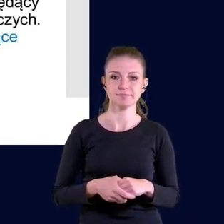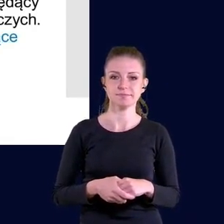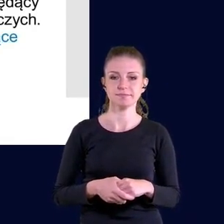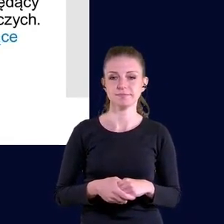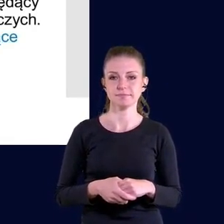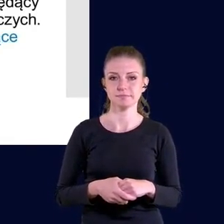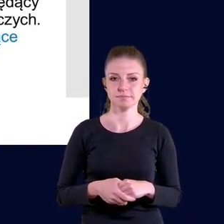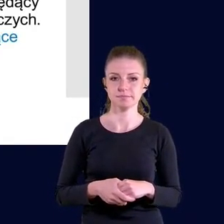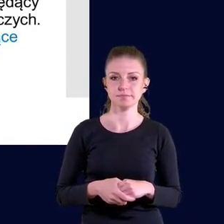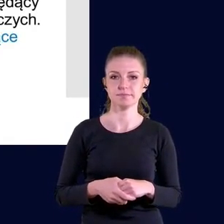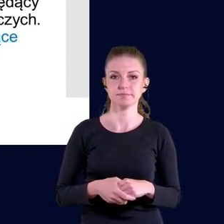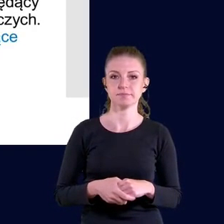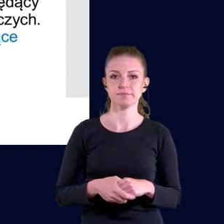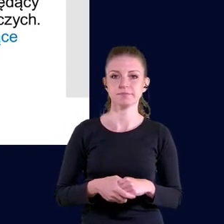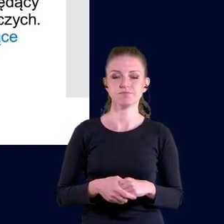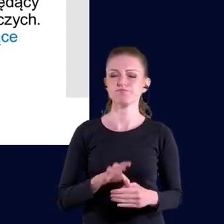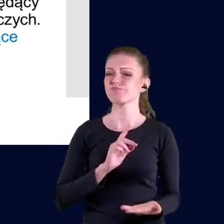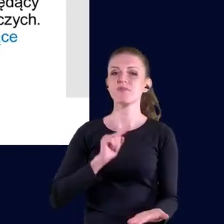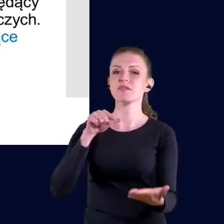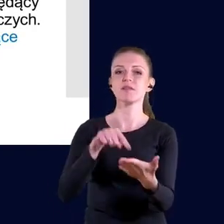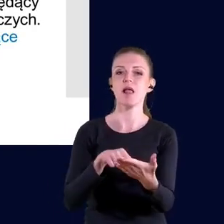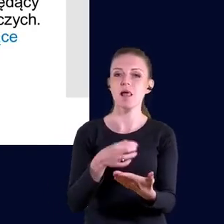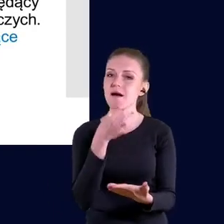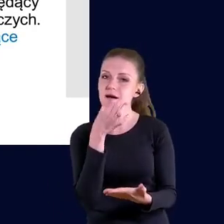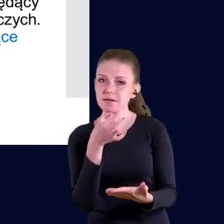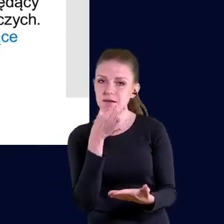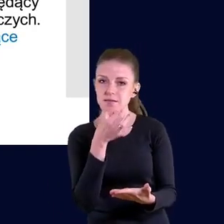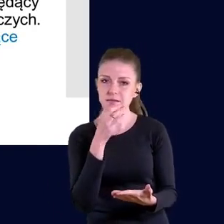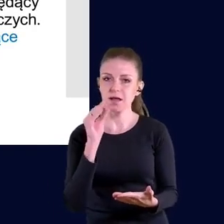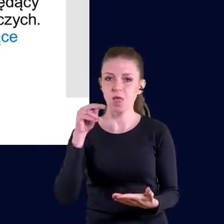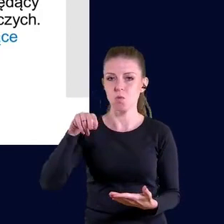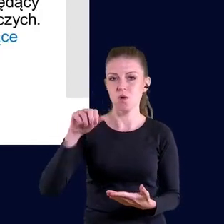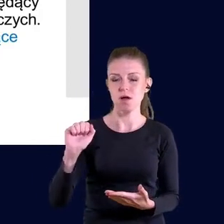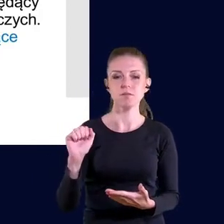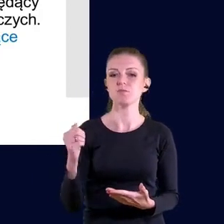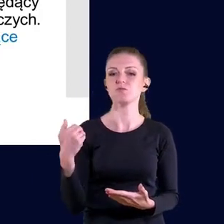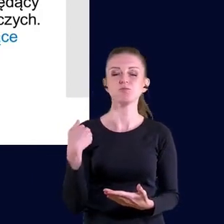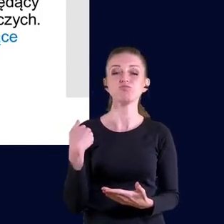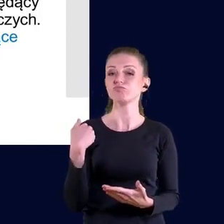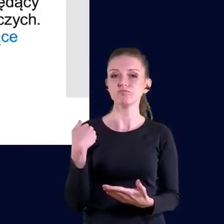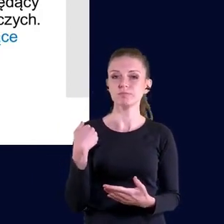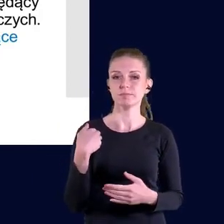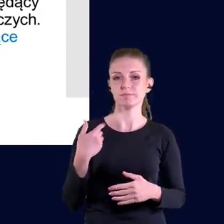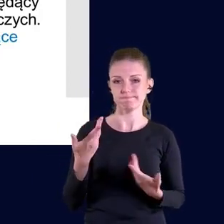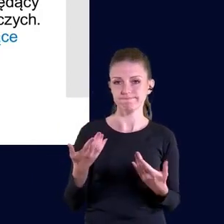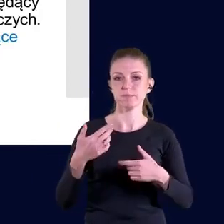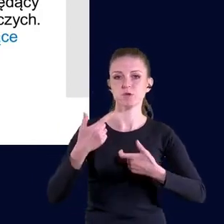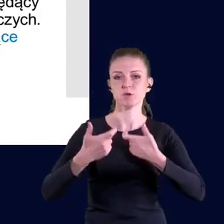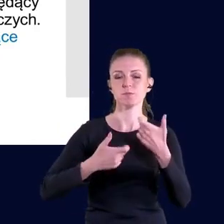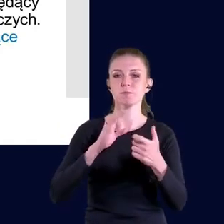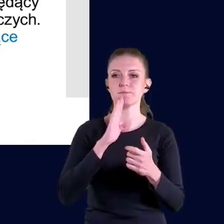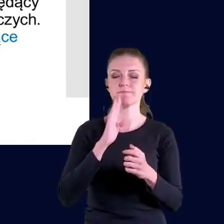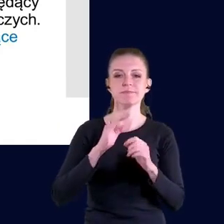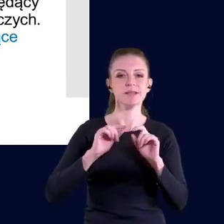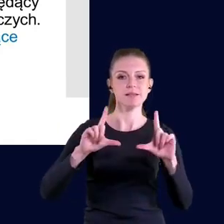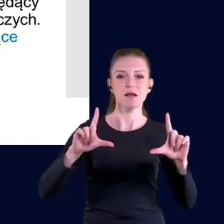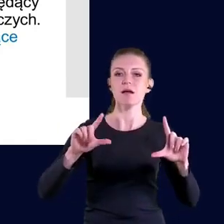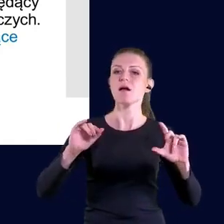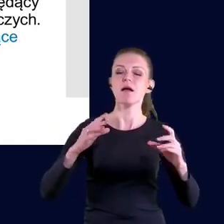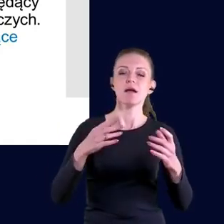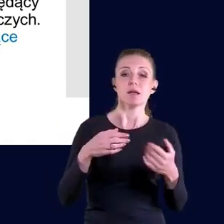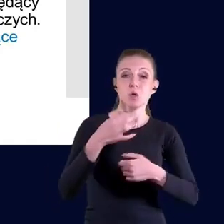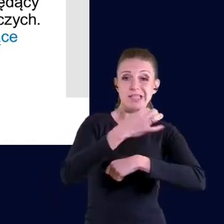nie chcemy ankietę na temat otwartej nauki Było zbudowanie takiego obrazu przemian europejskich